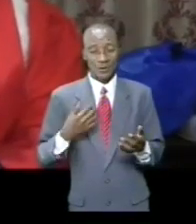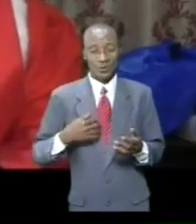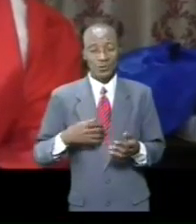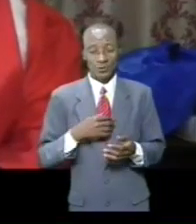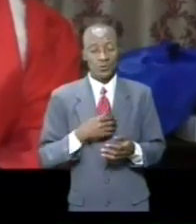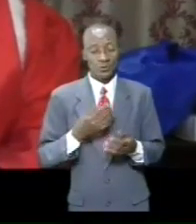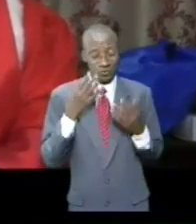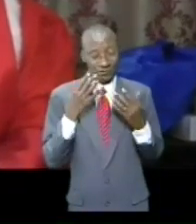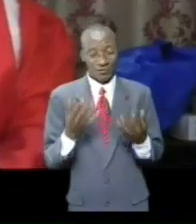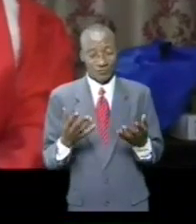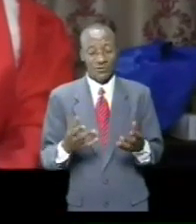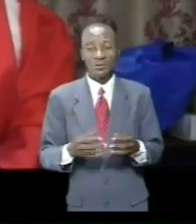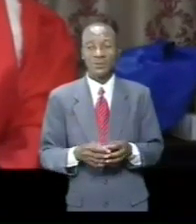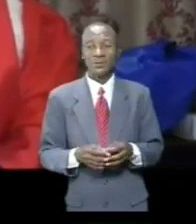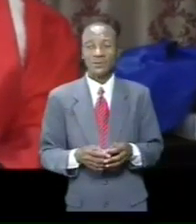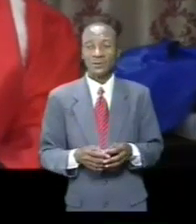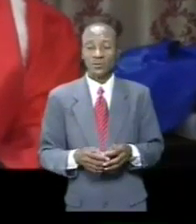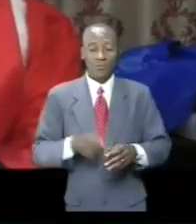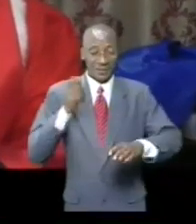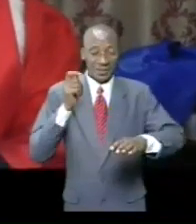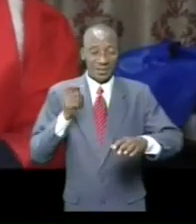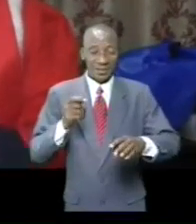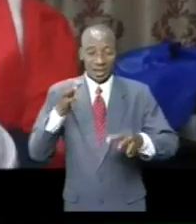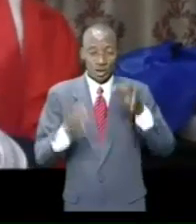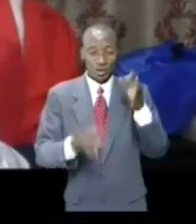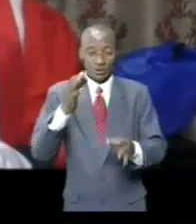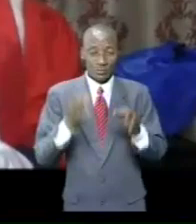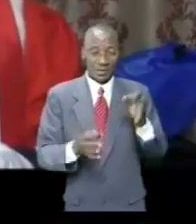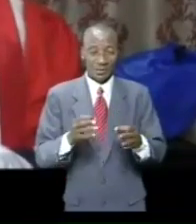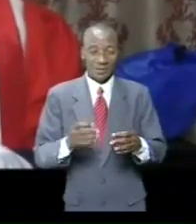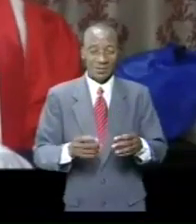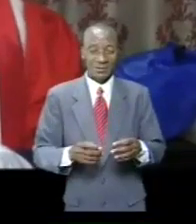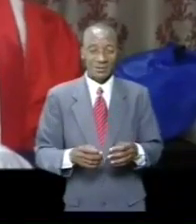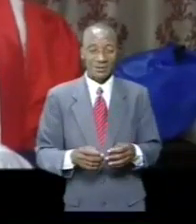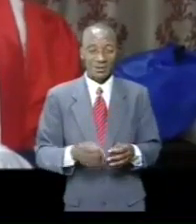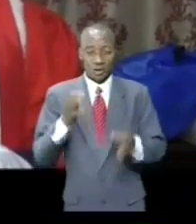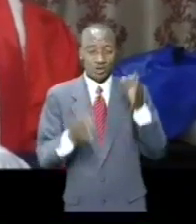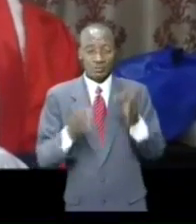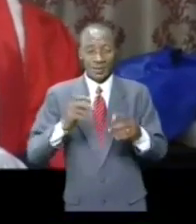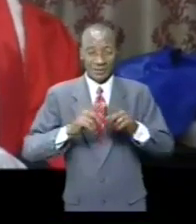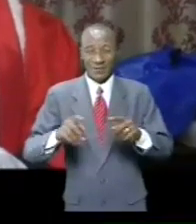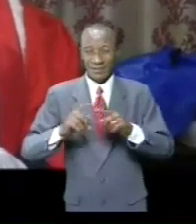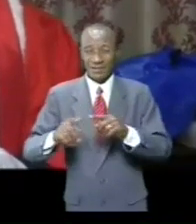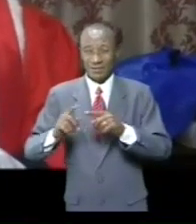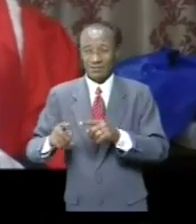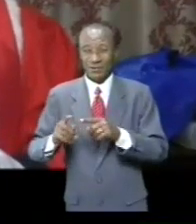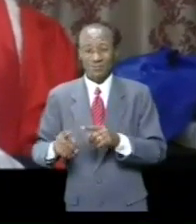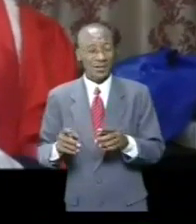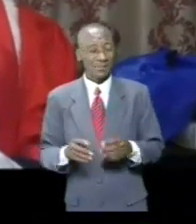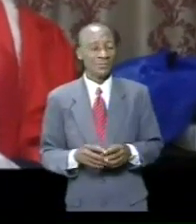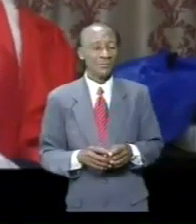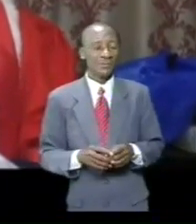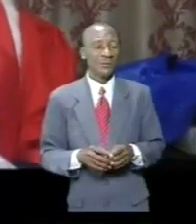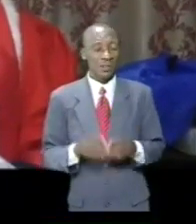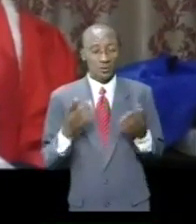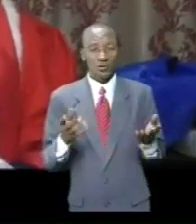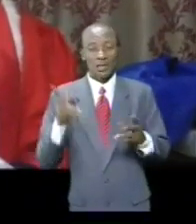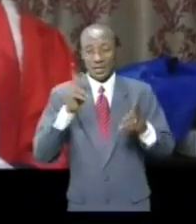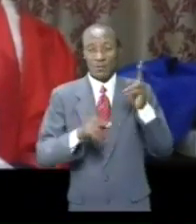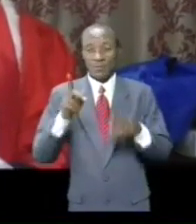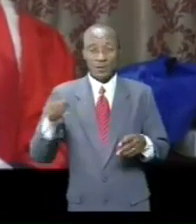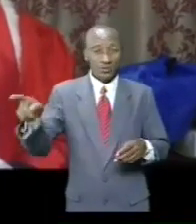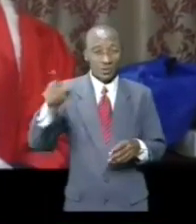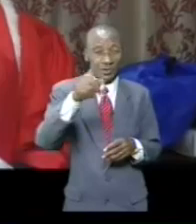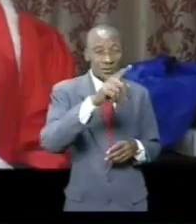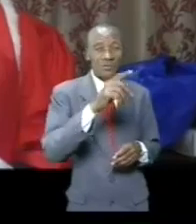connu. Et la population a compris que les magistrats ne sont pas si